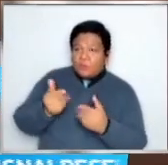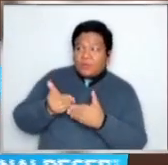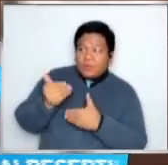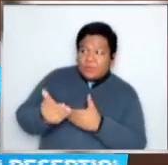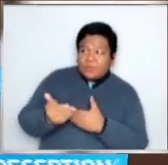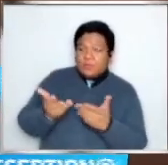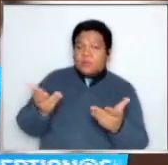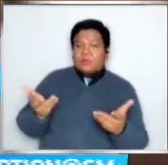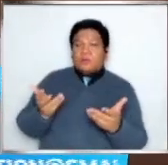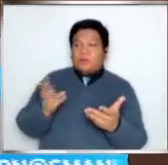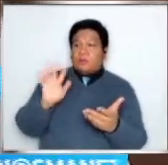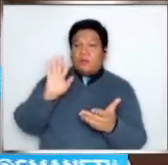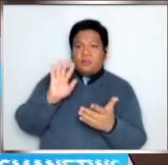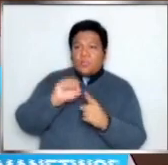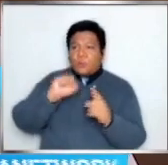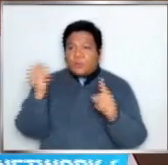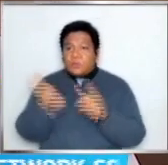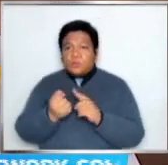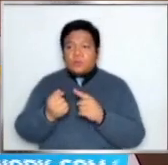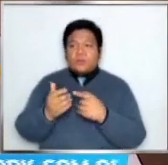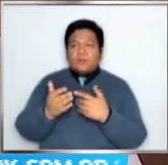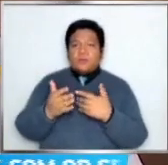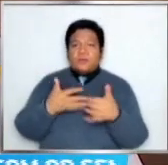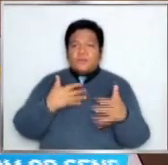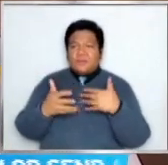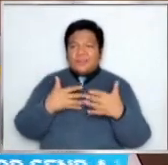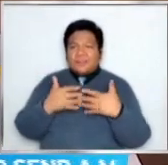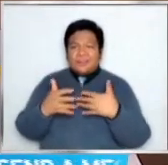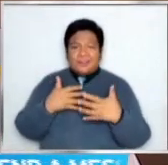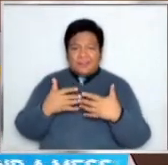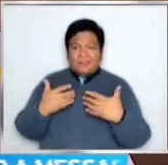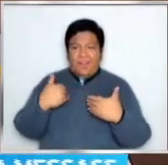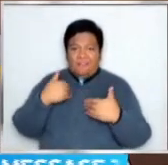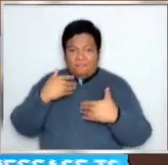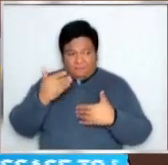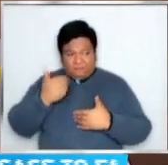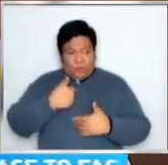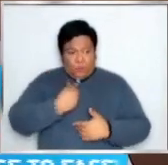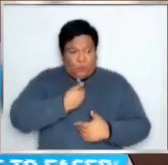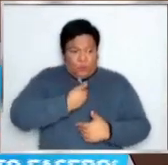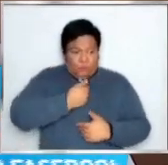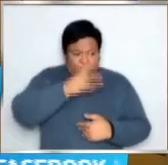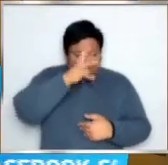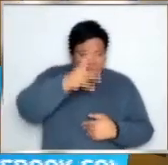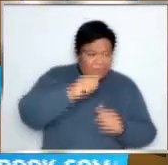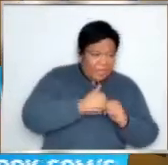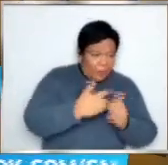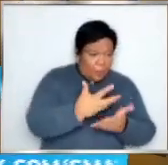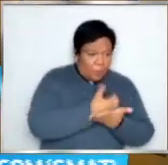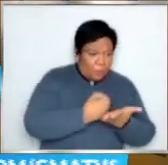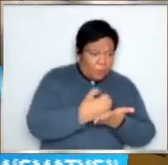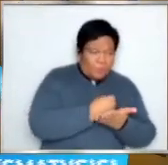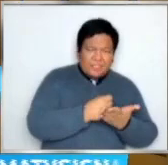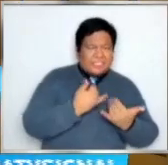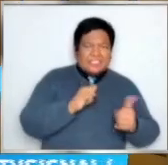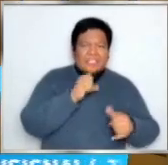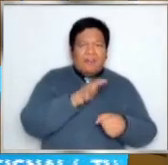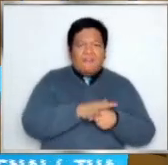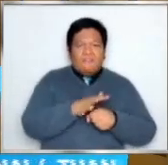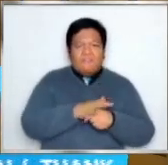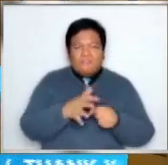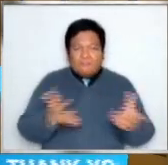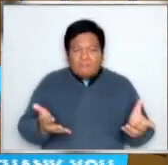estado. Kahit may diskarte ka po, hindi po sapat yung diskarte. Kulang na kulang po talaga. Panawagan tuloy nila sa